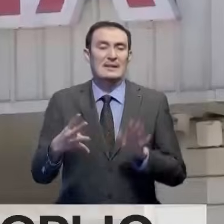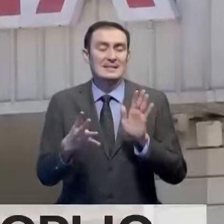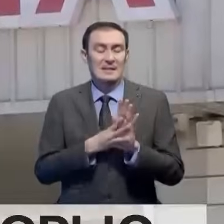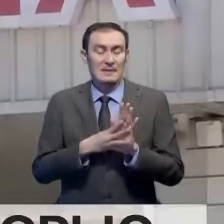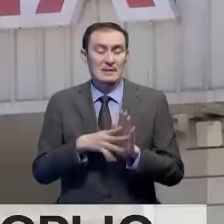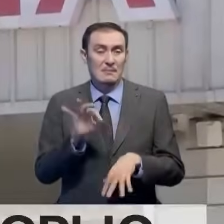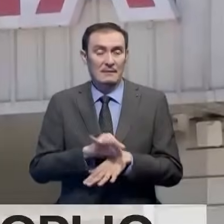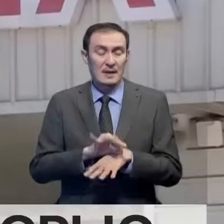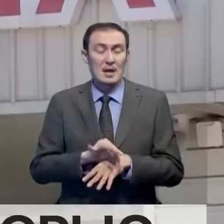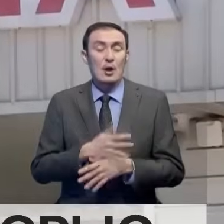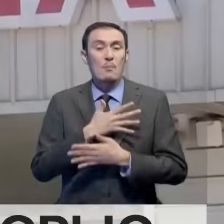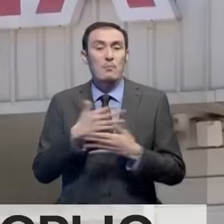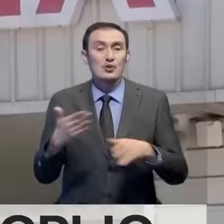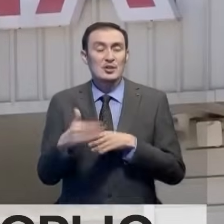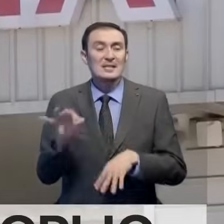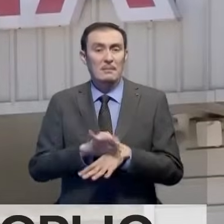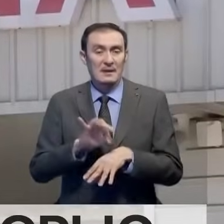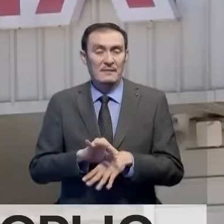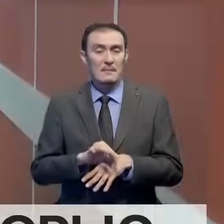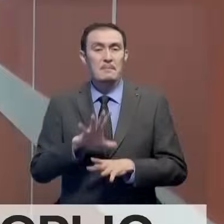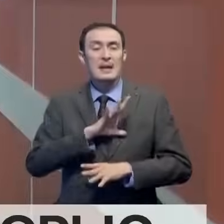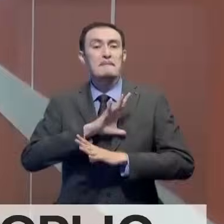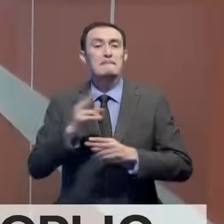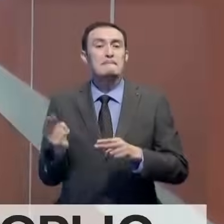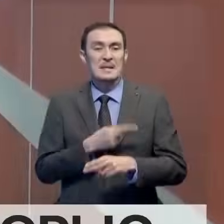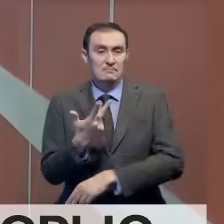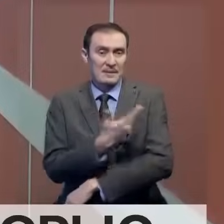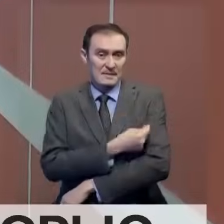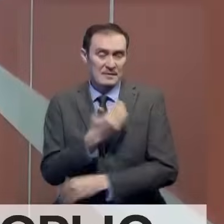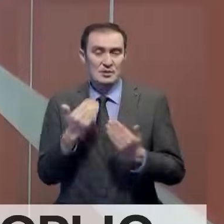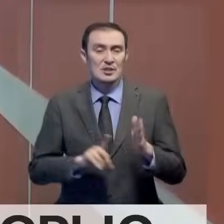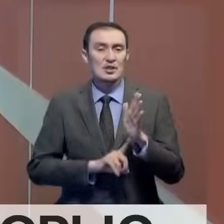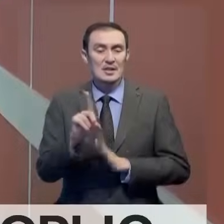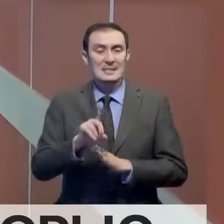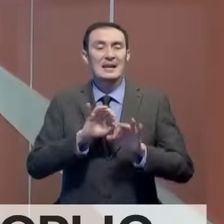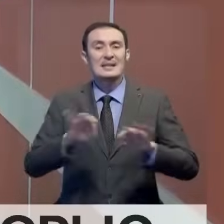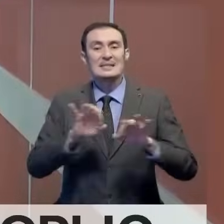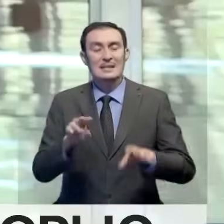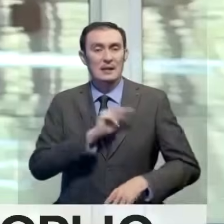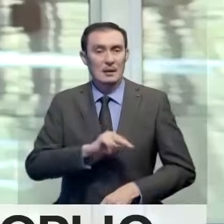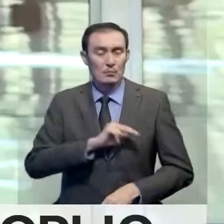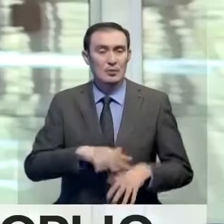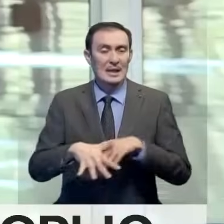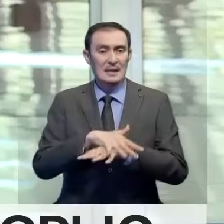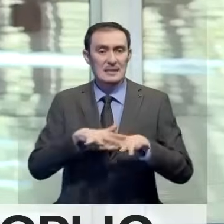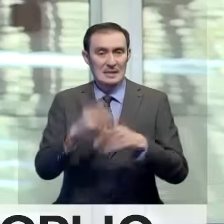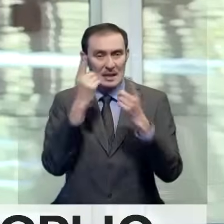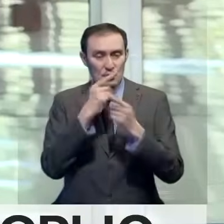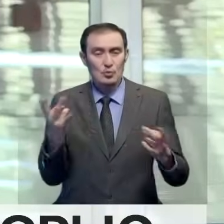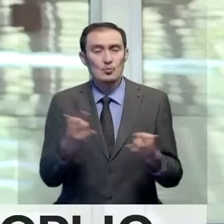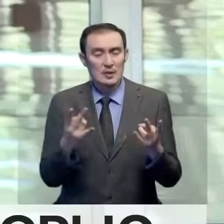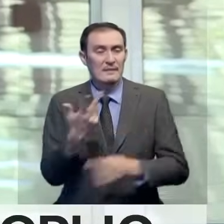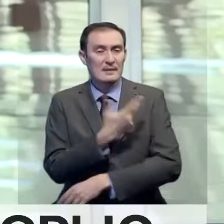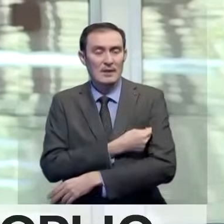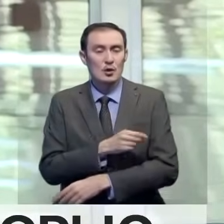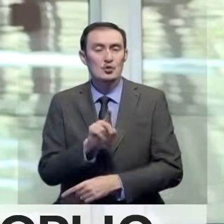словам специалистов, большая часть заболевших не привитые. Сейчас в регионе началась разъяснительная работа среди населения по вакцинации